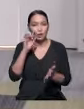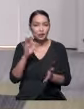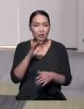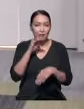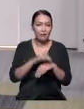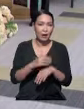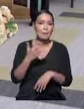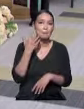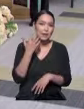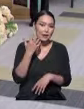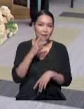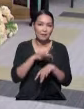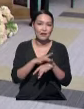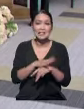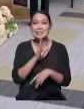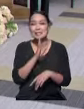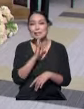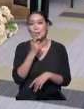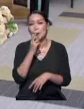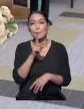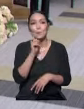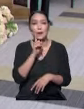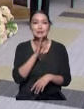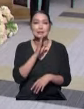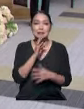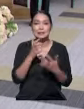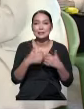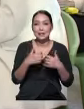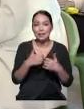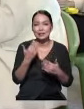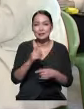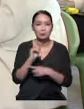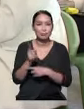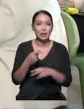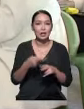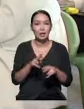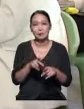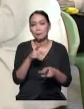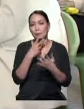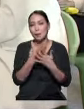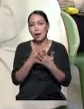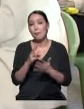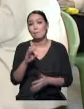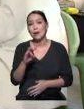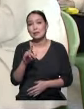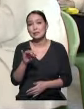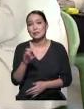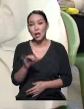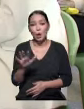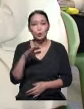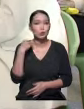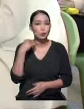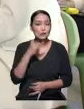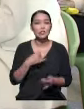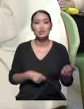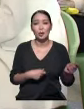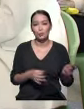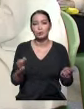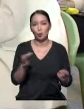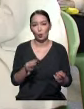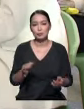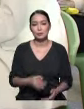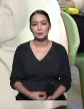среди девочек-подростков. По статистике в антилидерах, по этому показателю Мангистауская, Туркестанская и Жамбылская